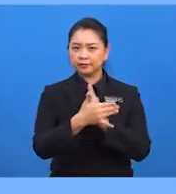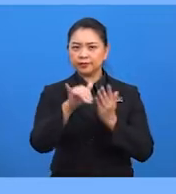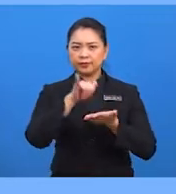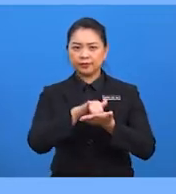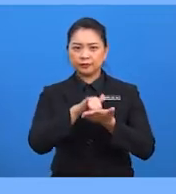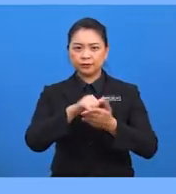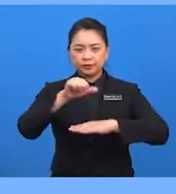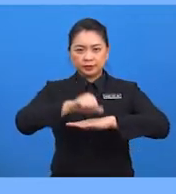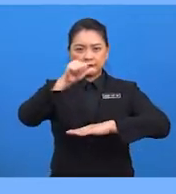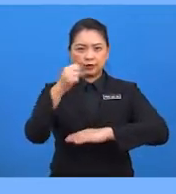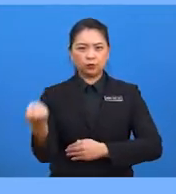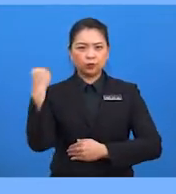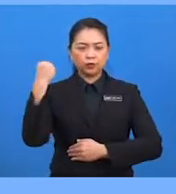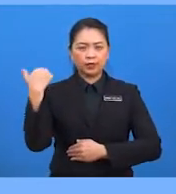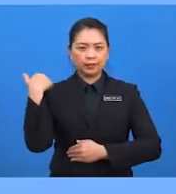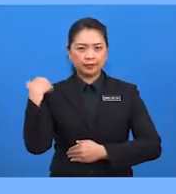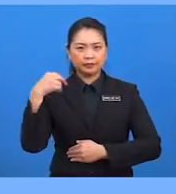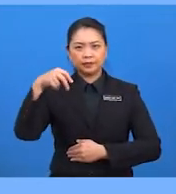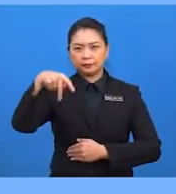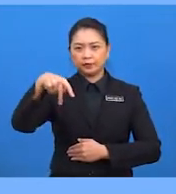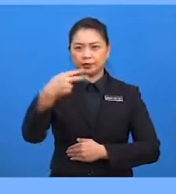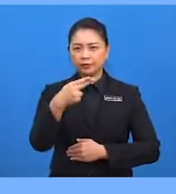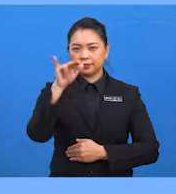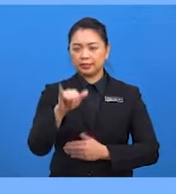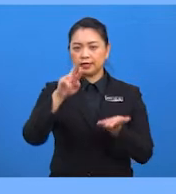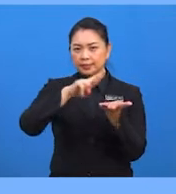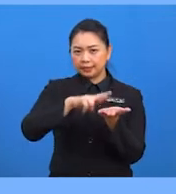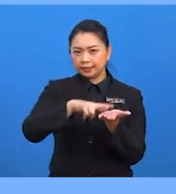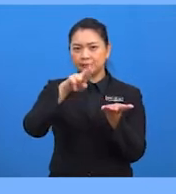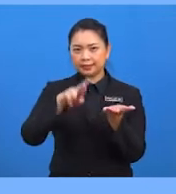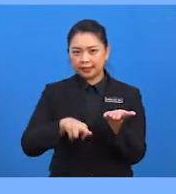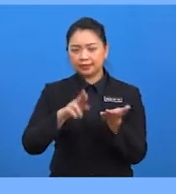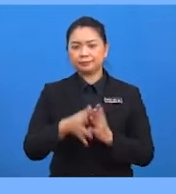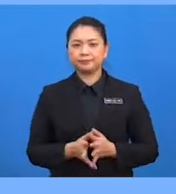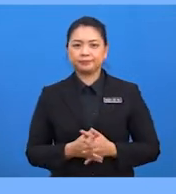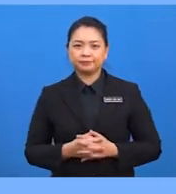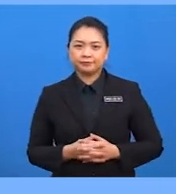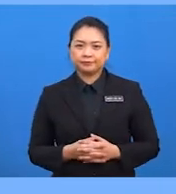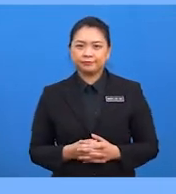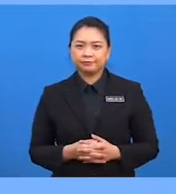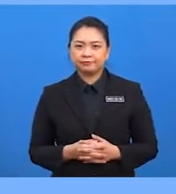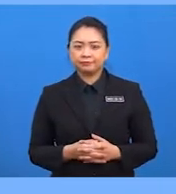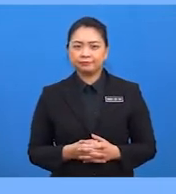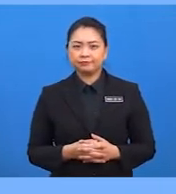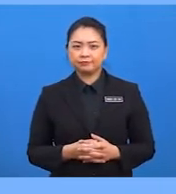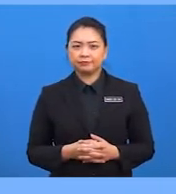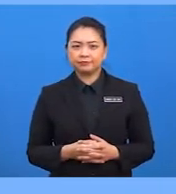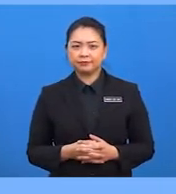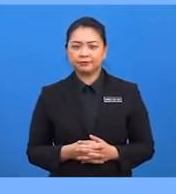Oleh itu, asid kuat mempunyai nilai pH yang rendah.